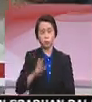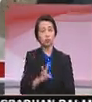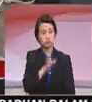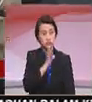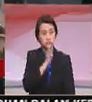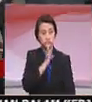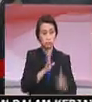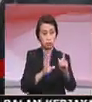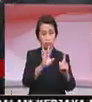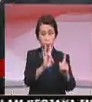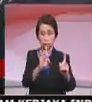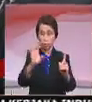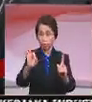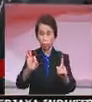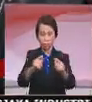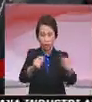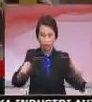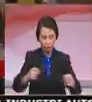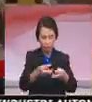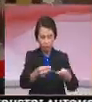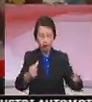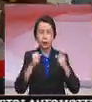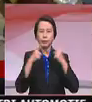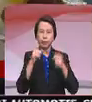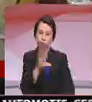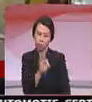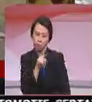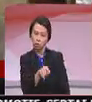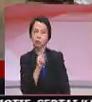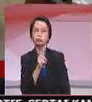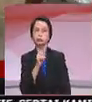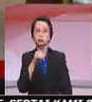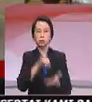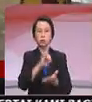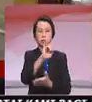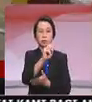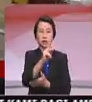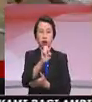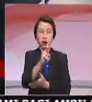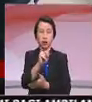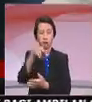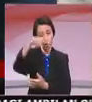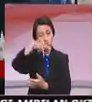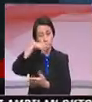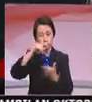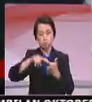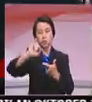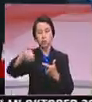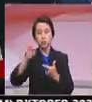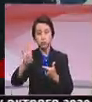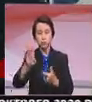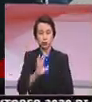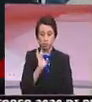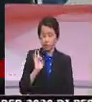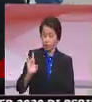berkata 189 lokasi seumpama itu dikesan di Iskandar Puteri dan Johor Bahru.